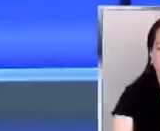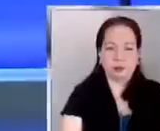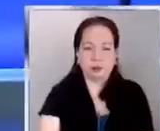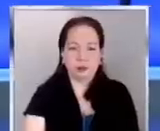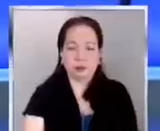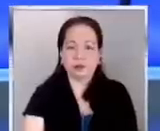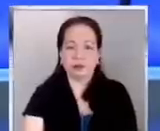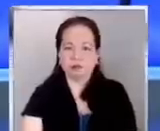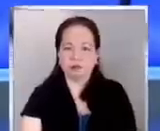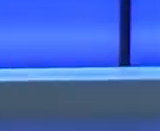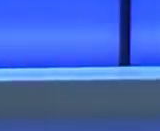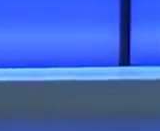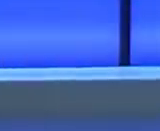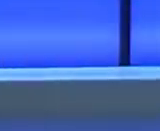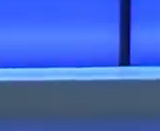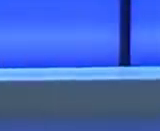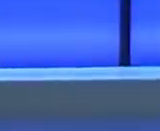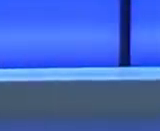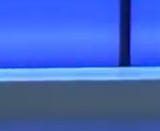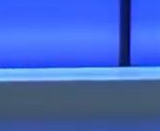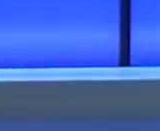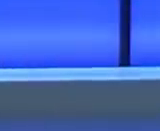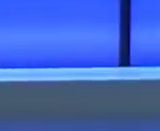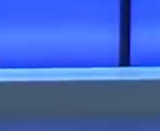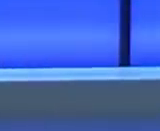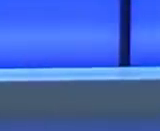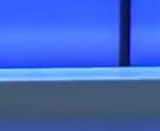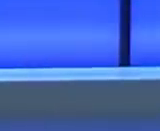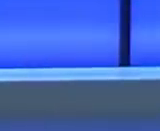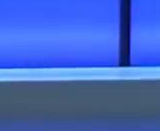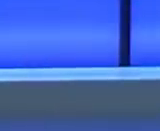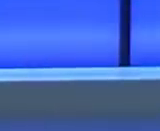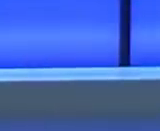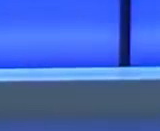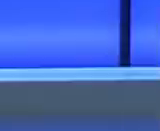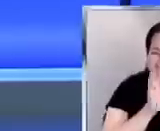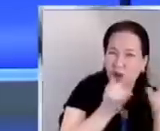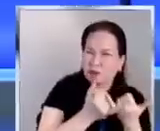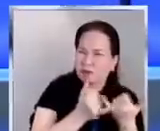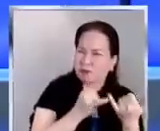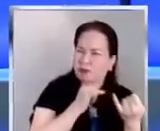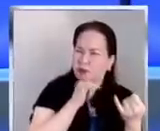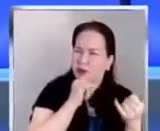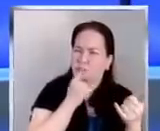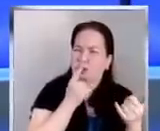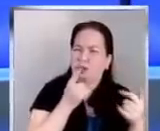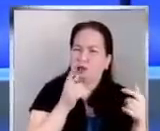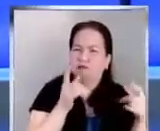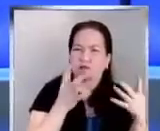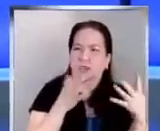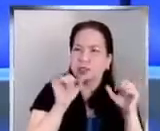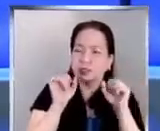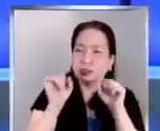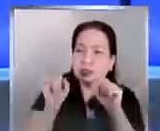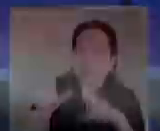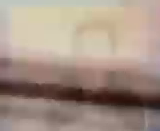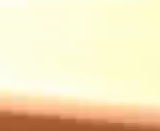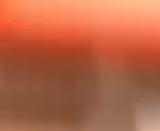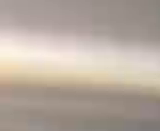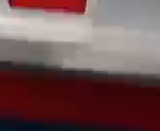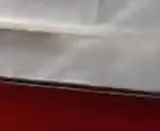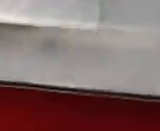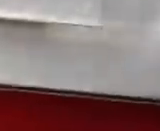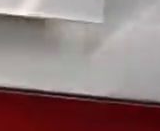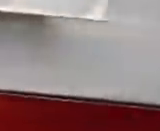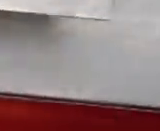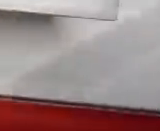Bistado ang umano illegal na operasyon ng isang kumpanya nag-aalok ng lupa kahit hindi umano lisensyado. Nakatutok si Emil Sumangil,